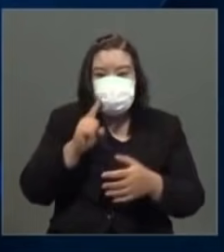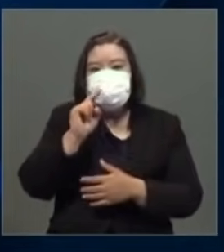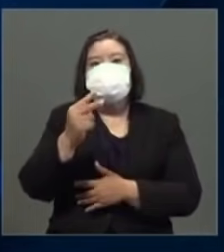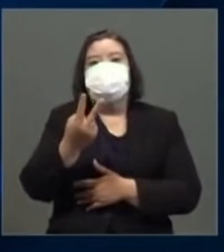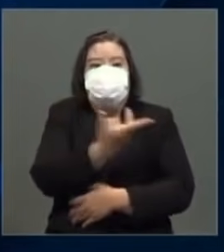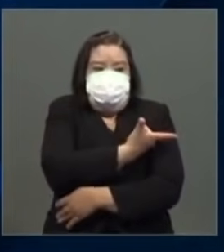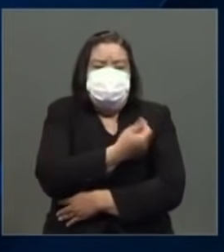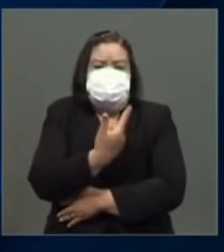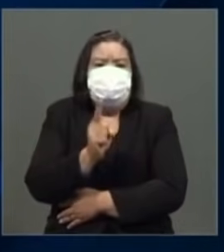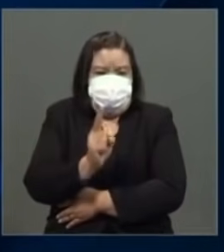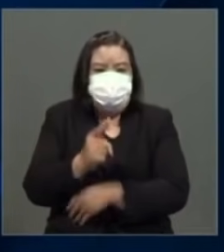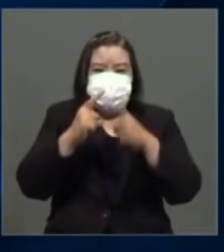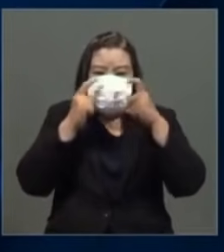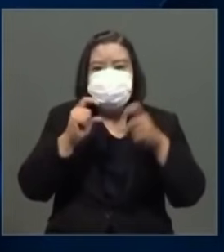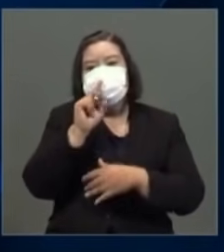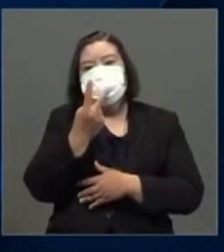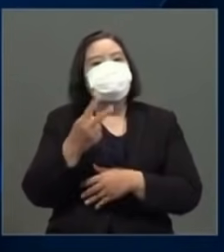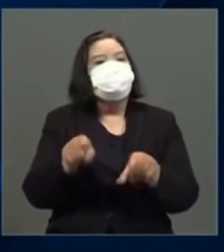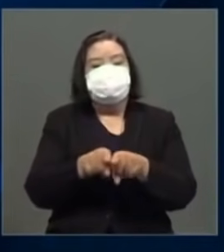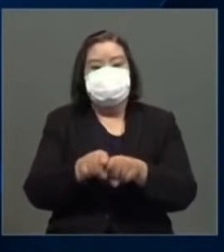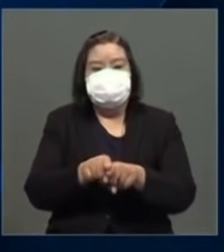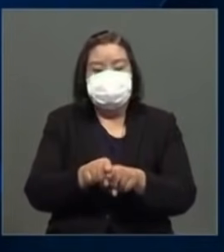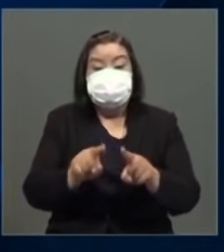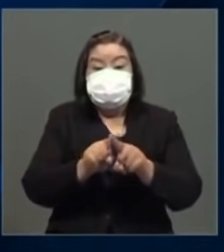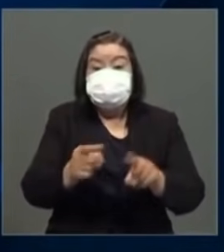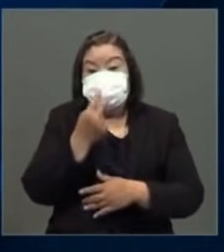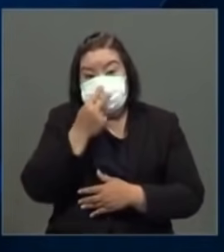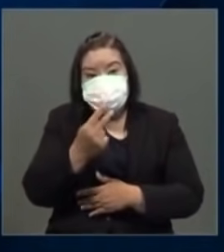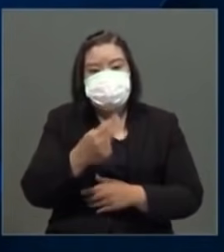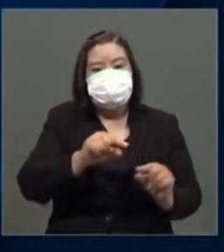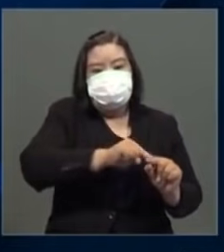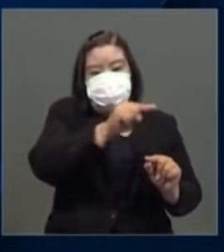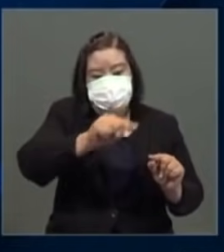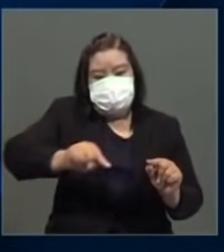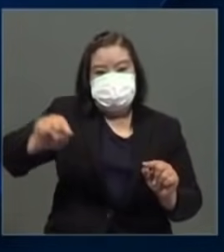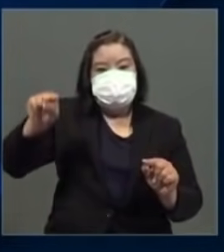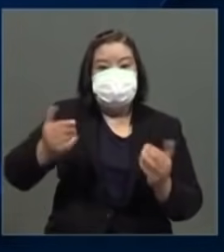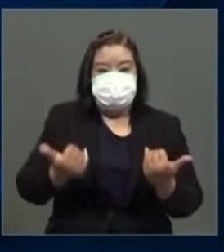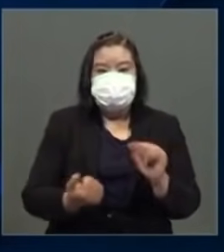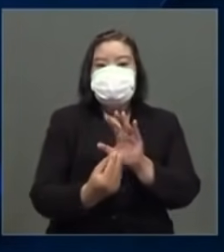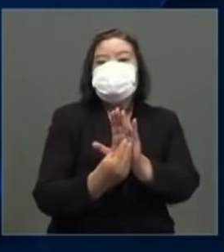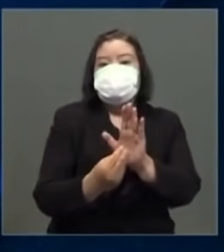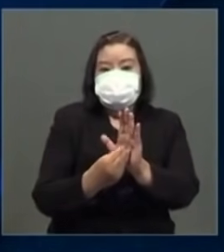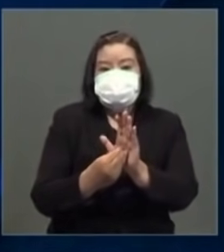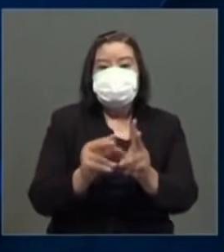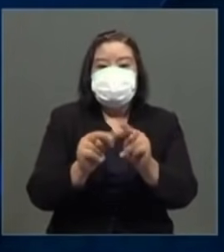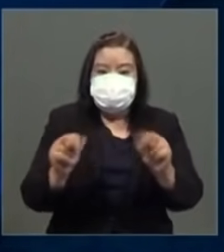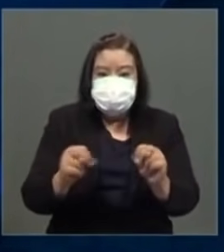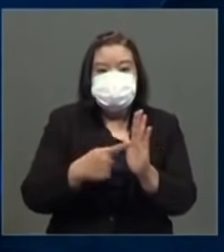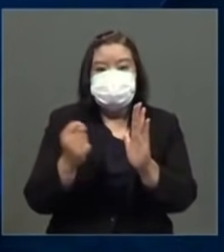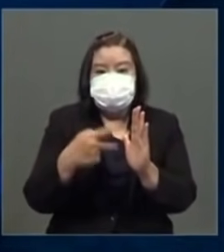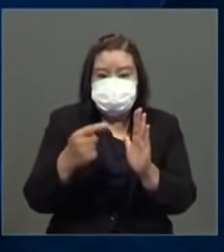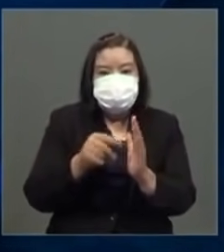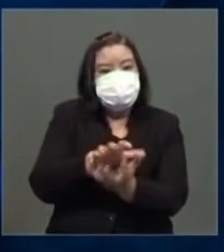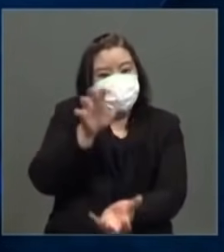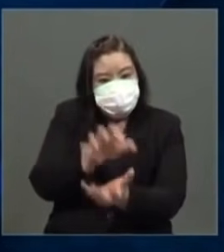ครับแล้วก็เป็นเหตุผลที่ทำให้กราฟเส้นนี้ครับโดยเฉพาะในกรุงเทพมหานครและปริมณฑลนะครับจะเห็น